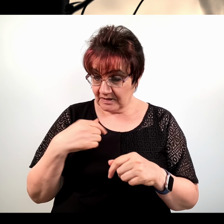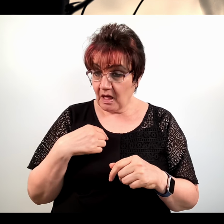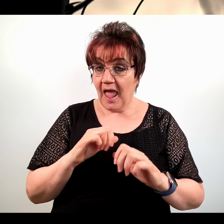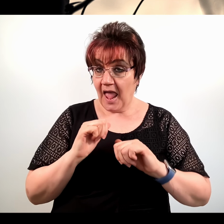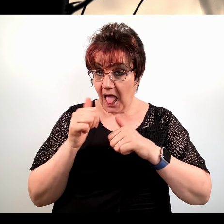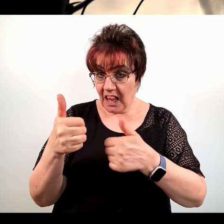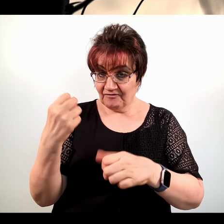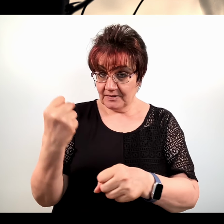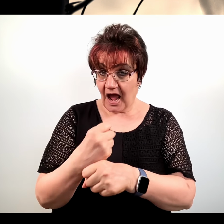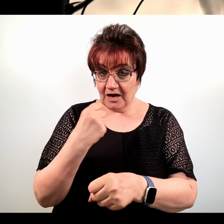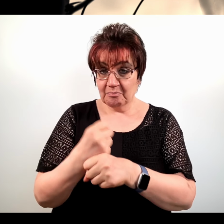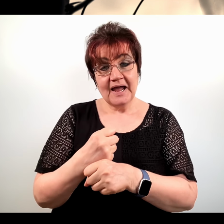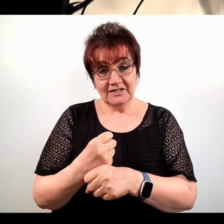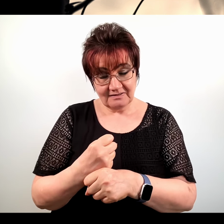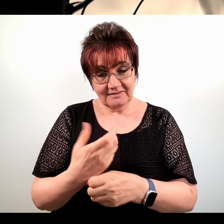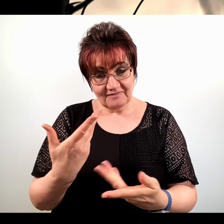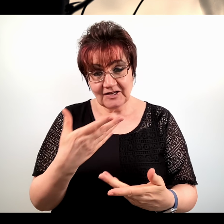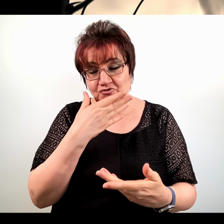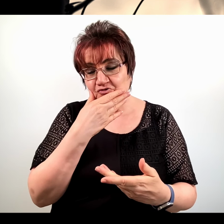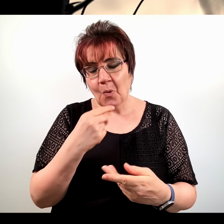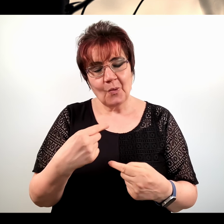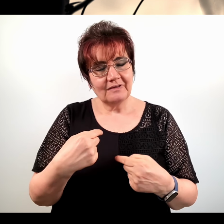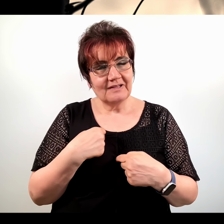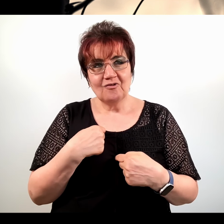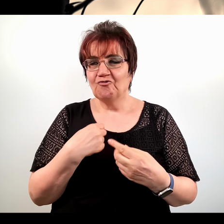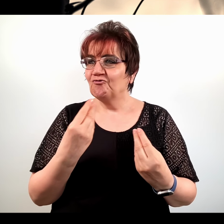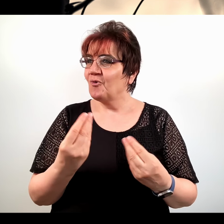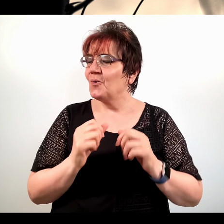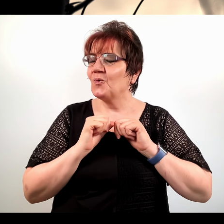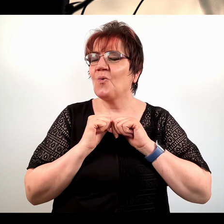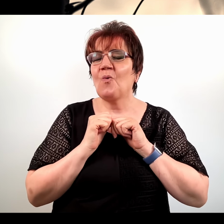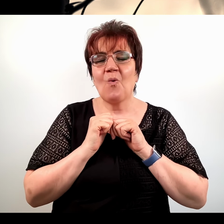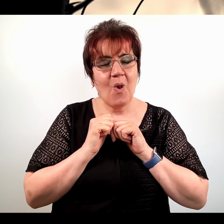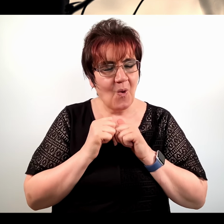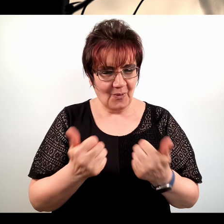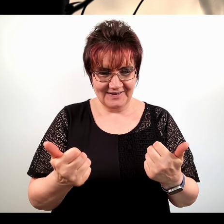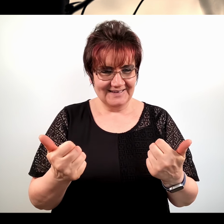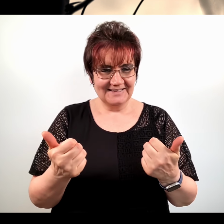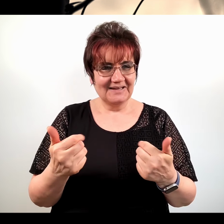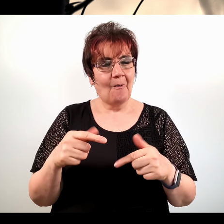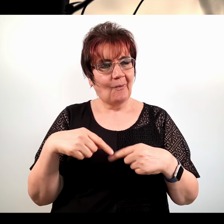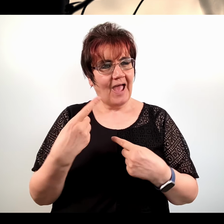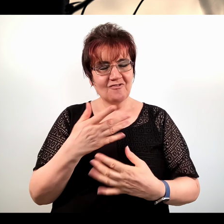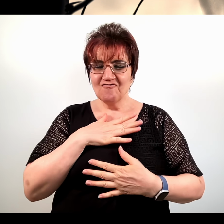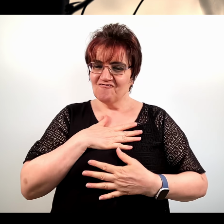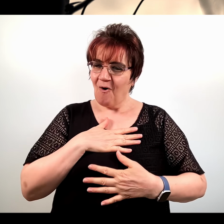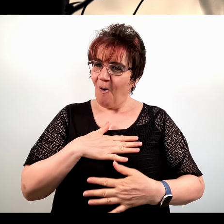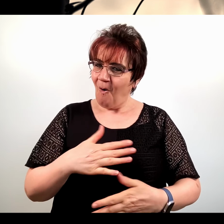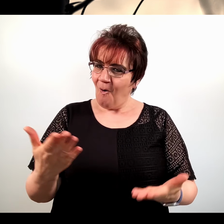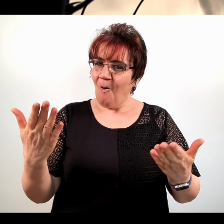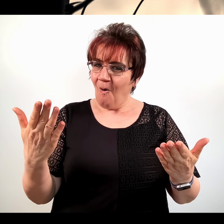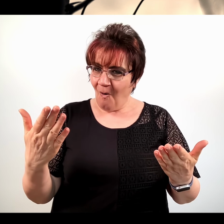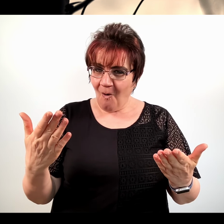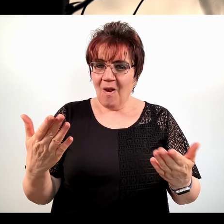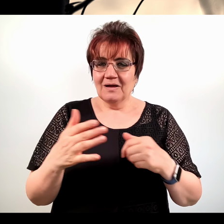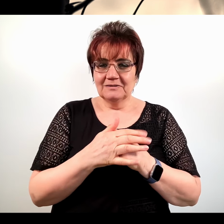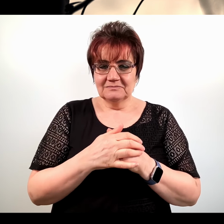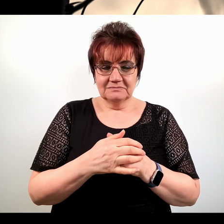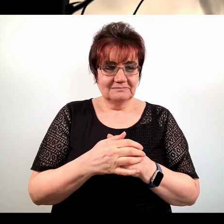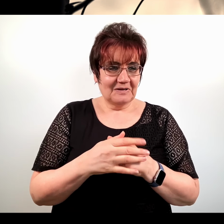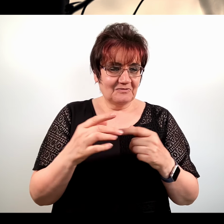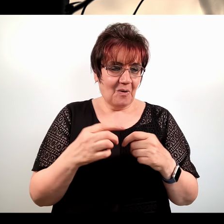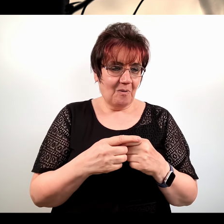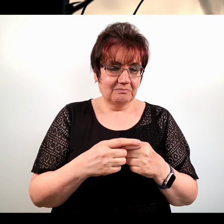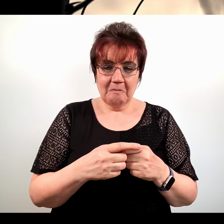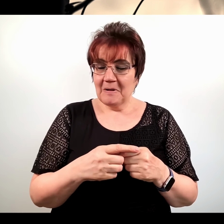Arbeit unterstützen kann. Das würde mich reicher, wohlhabender und glücklicher machen als so manchen Menschen,